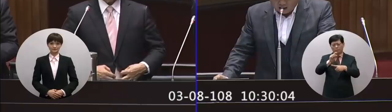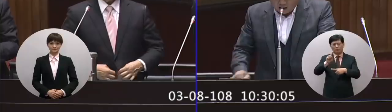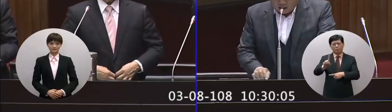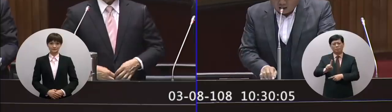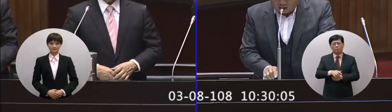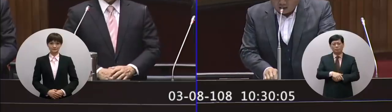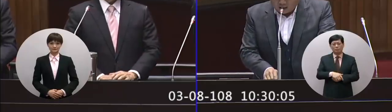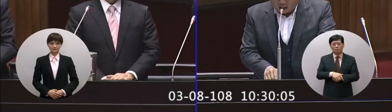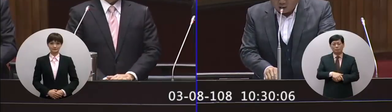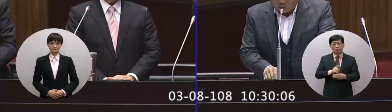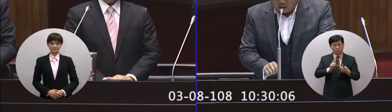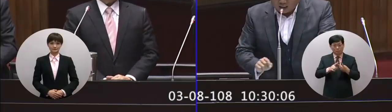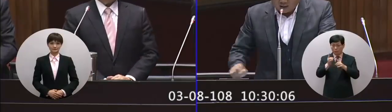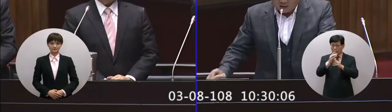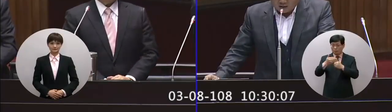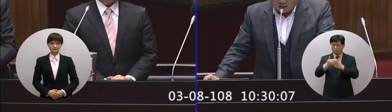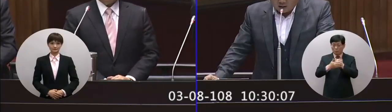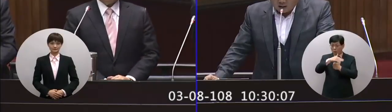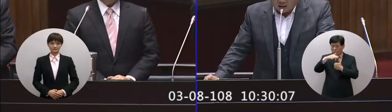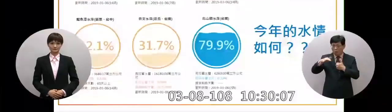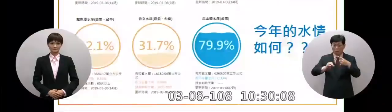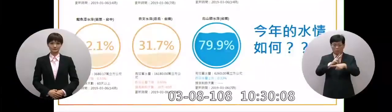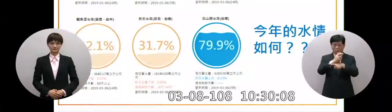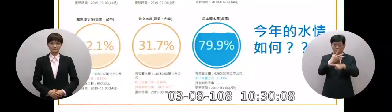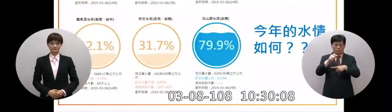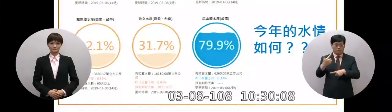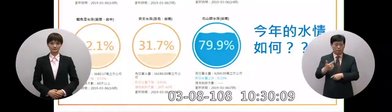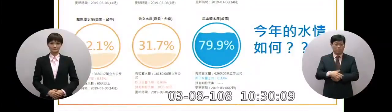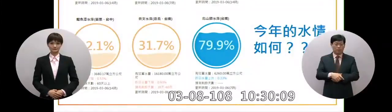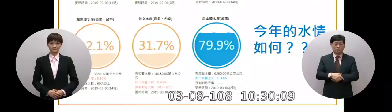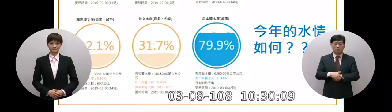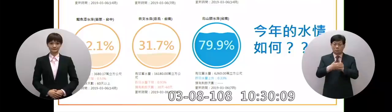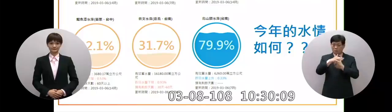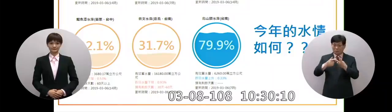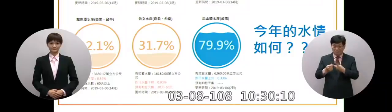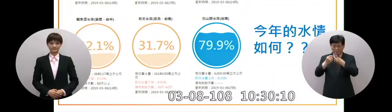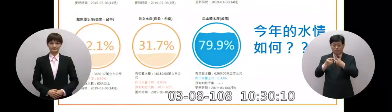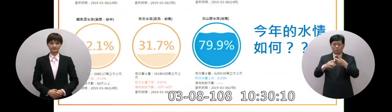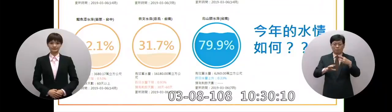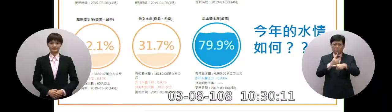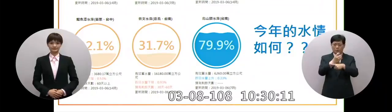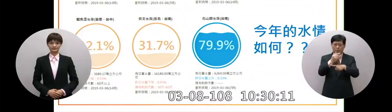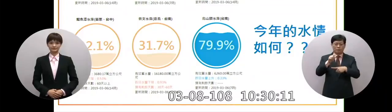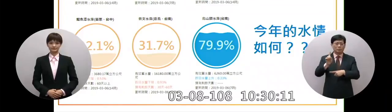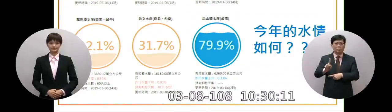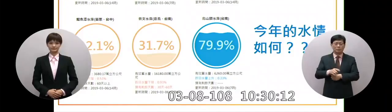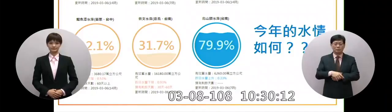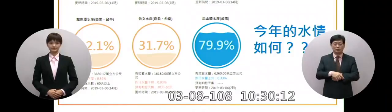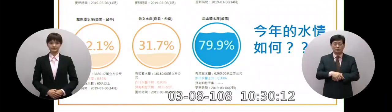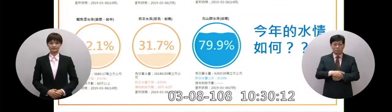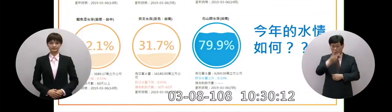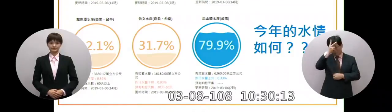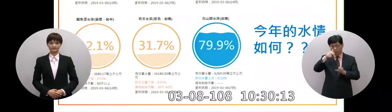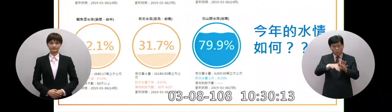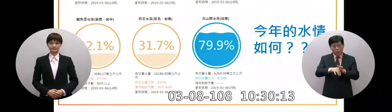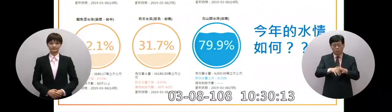32.1%，我们的新竹宝山只有28.6%，宝山第二水库只有19.1%，但曾